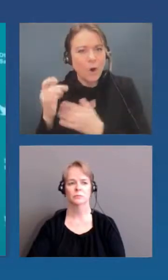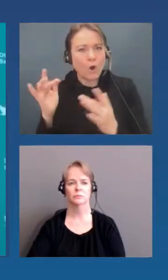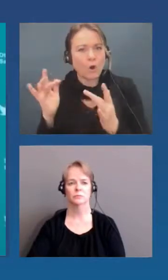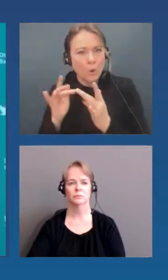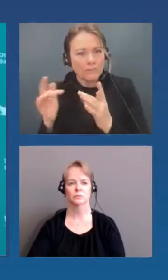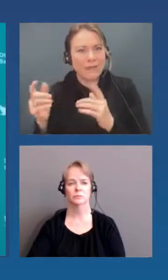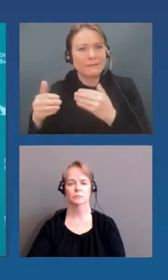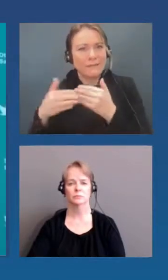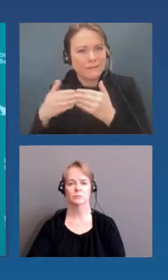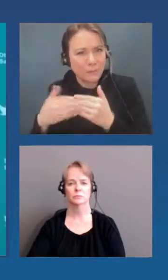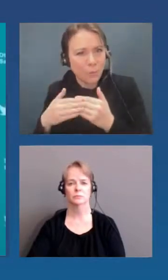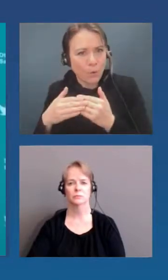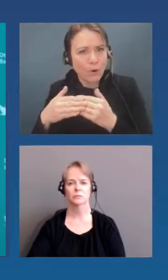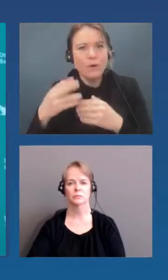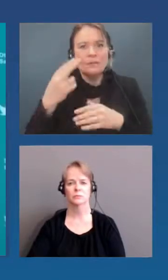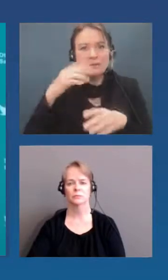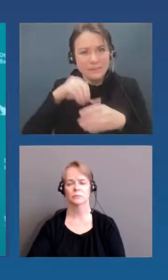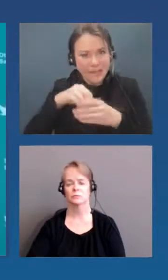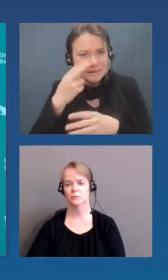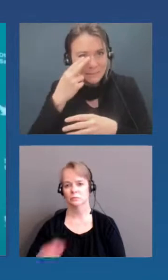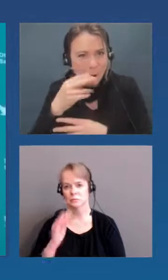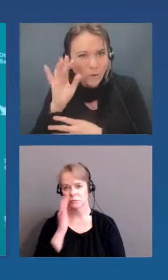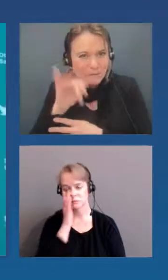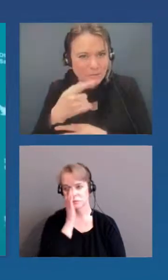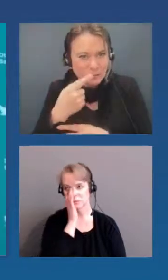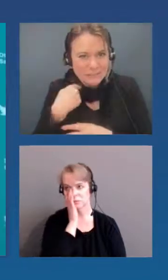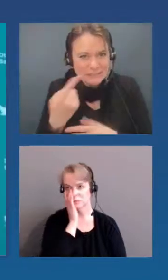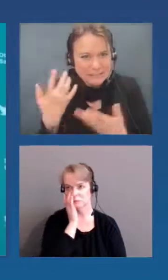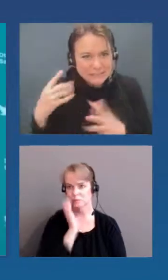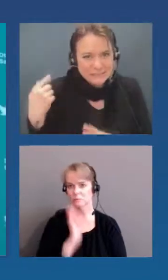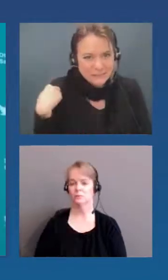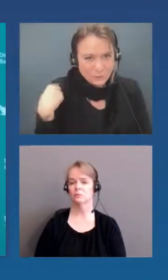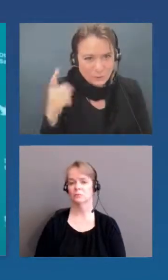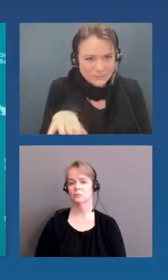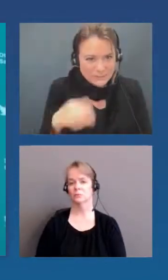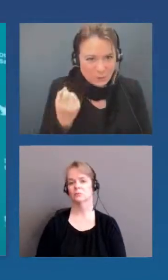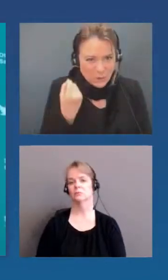contacts étroits et dans les sports. C'est ça que je comprends?